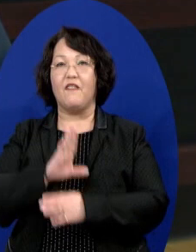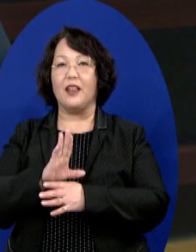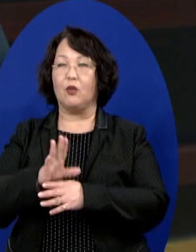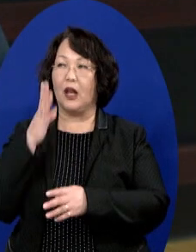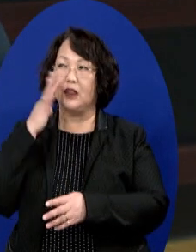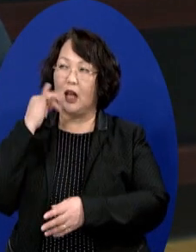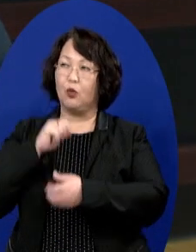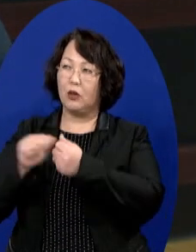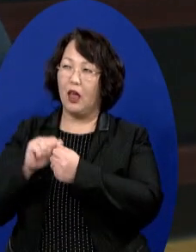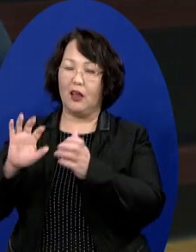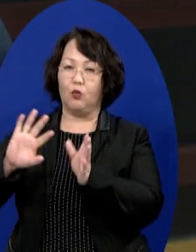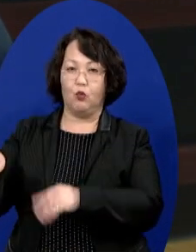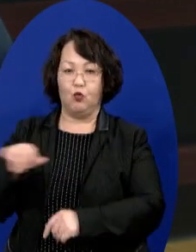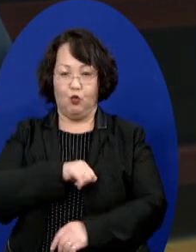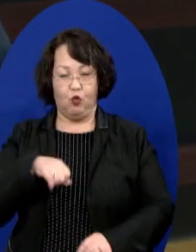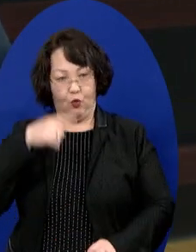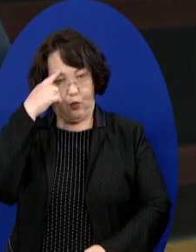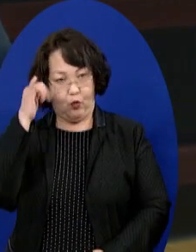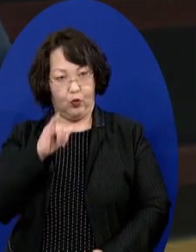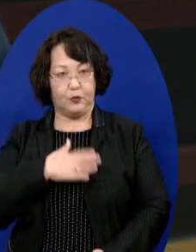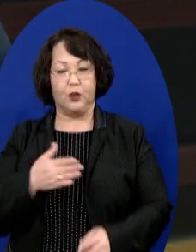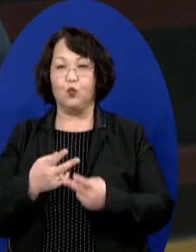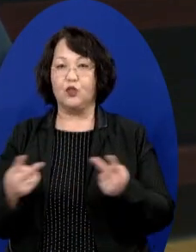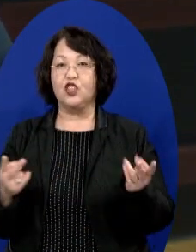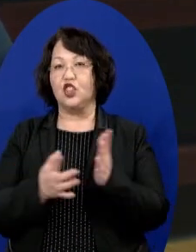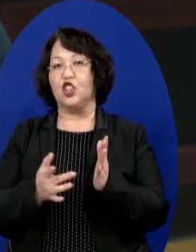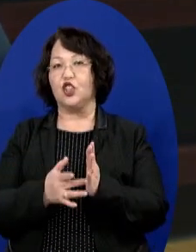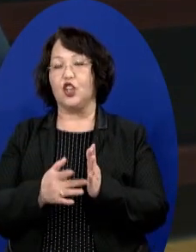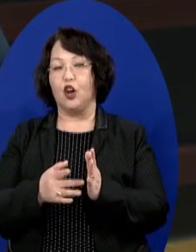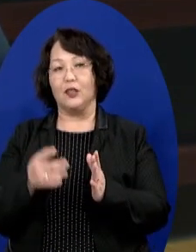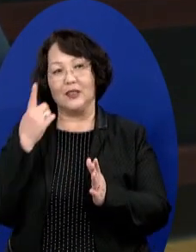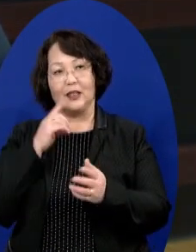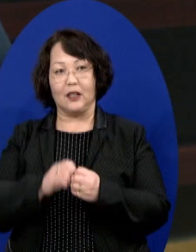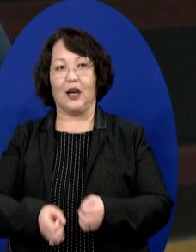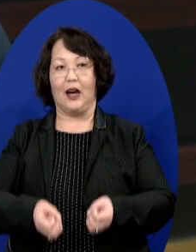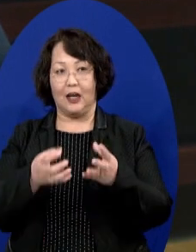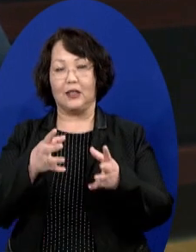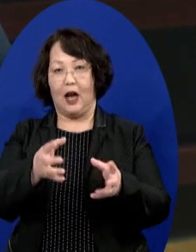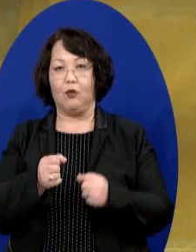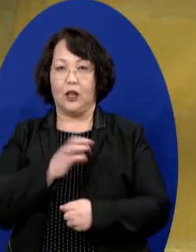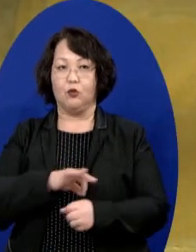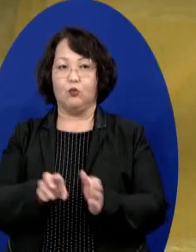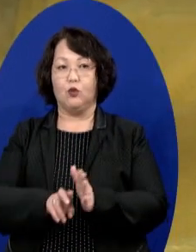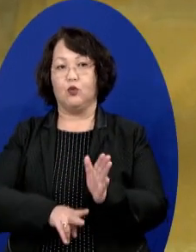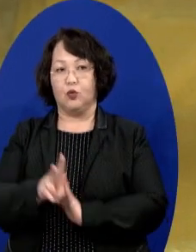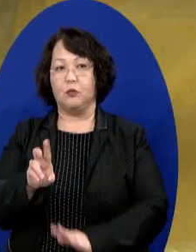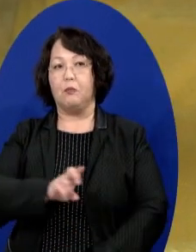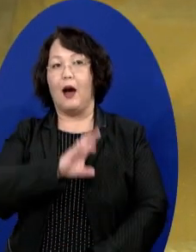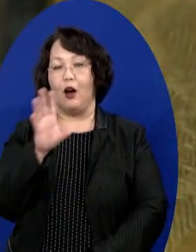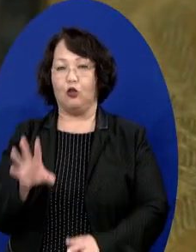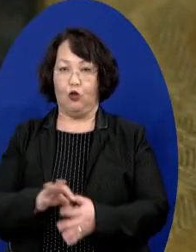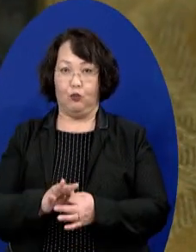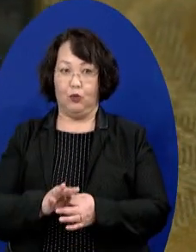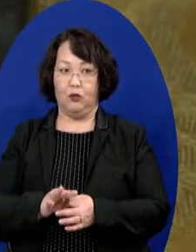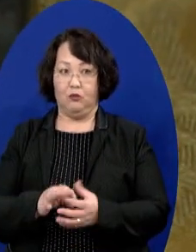байх, өөрийнхөө одоо үндэсний технологитой бүтээгдэхүүнийг хэрэглэх юм бүрэн боломж бий болж байгаа юм. Байгалийн гаралтай түүхэн